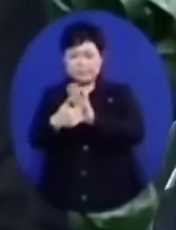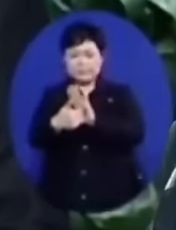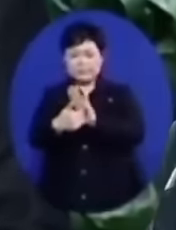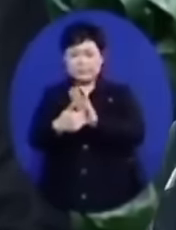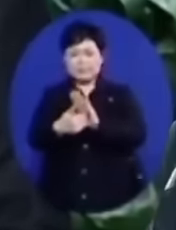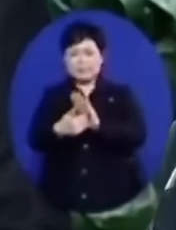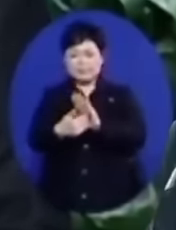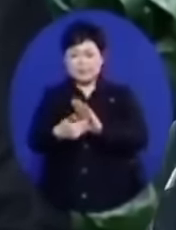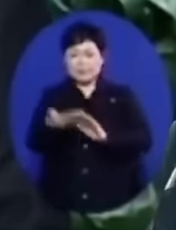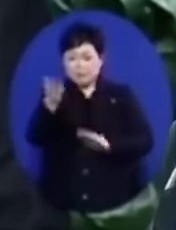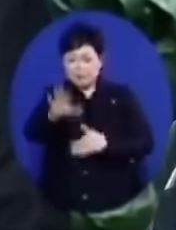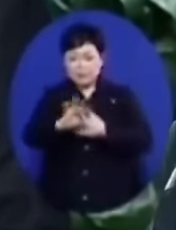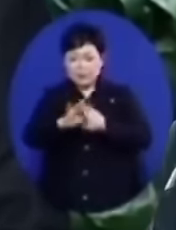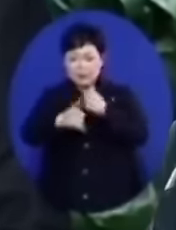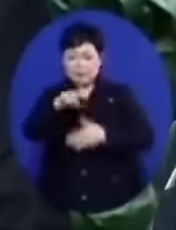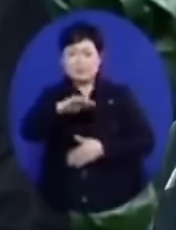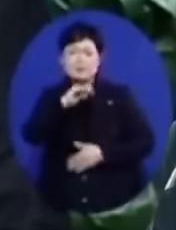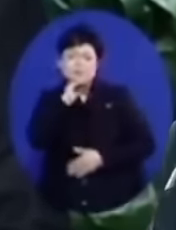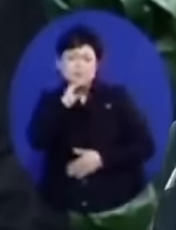그러면 하나님 앞에 기다리는 것이 좋은데,